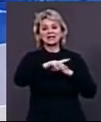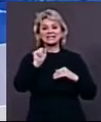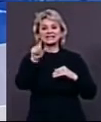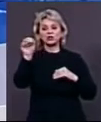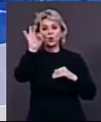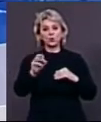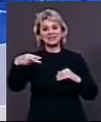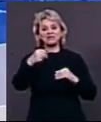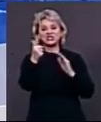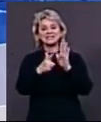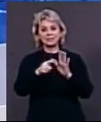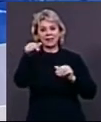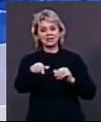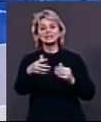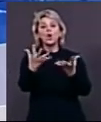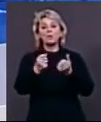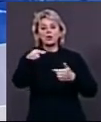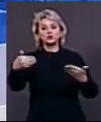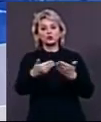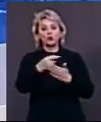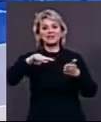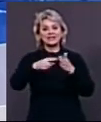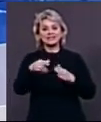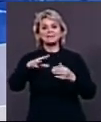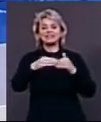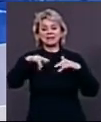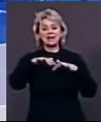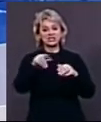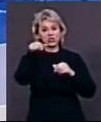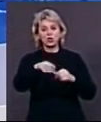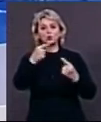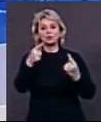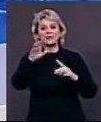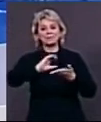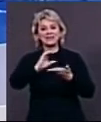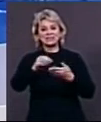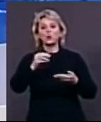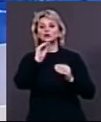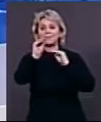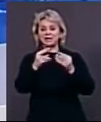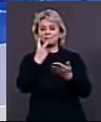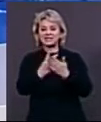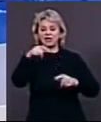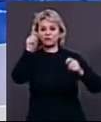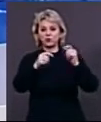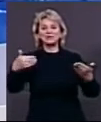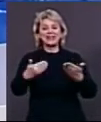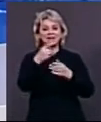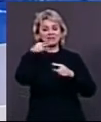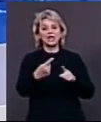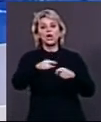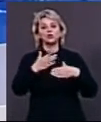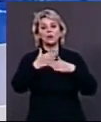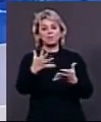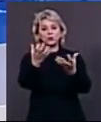«Золотая осень-2017» – получение новых идей для земледелия. Крупнейший производитель удобрений представил на форуме новинки, которые